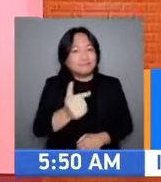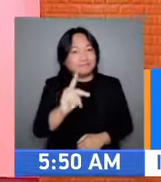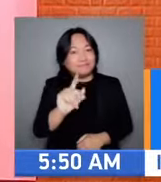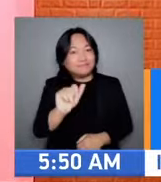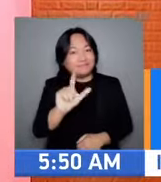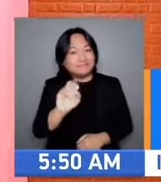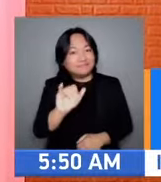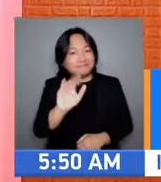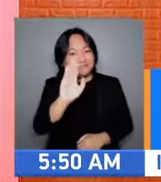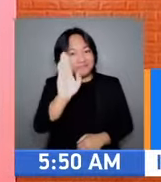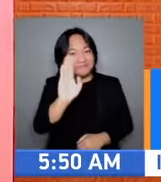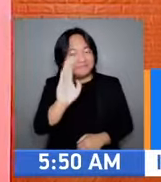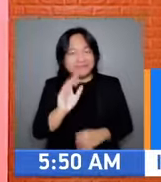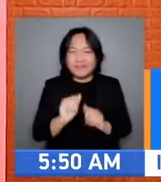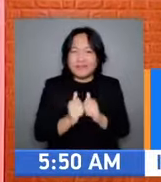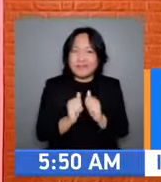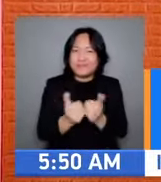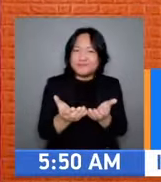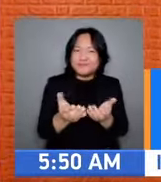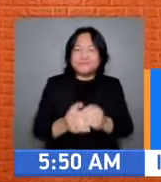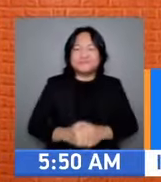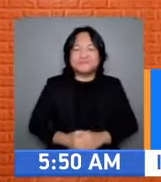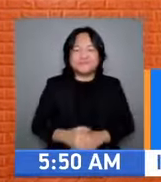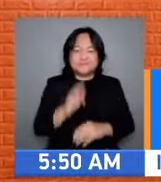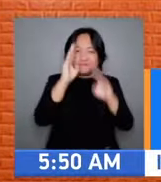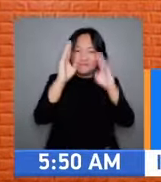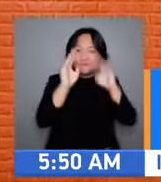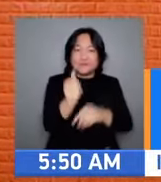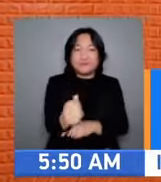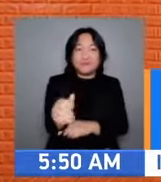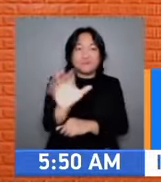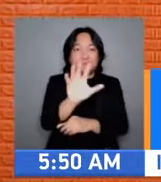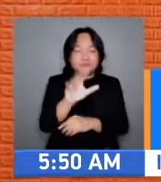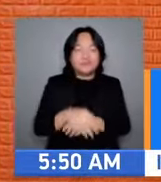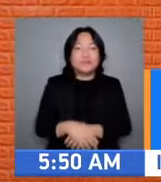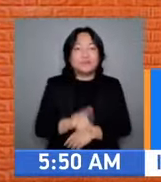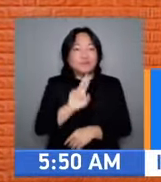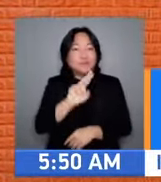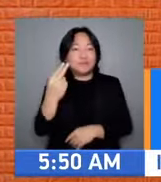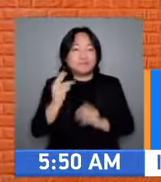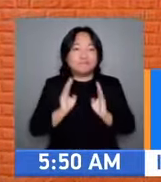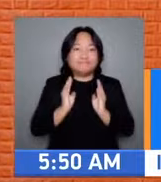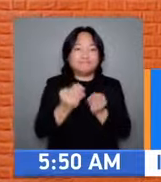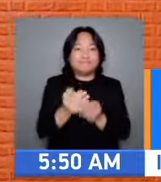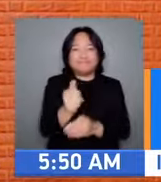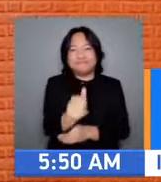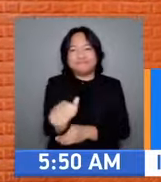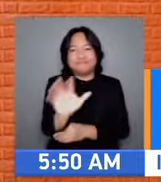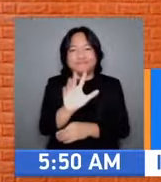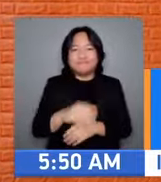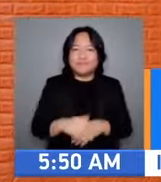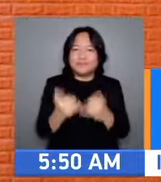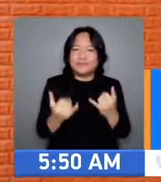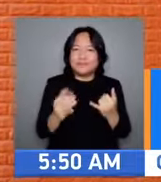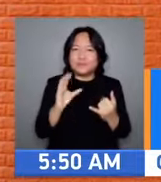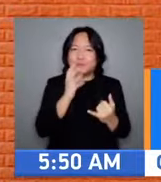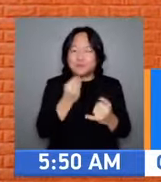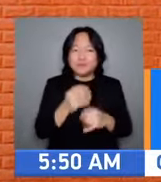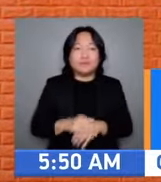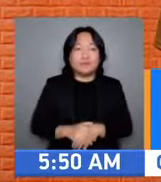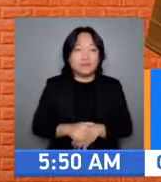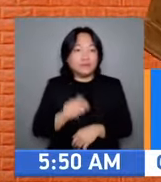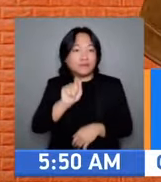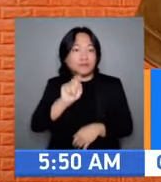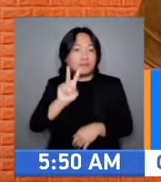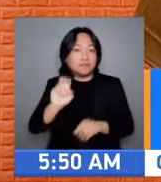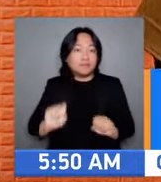Yes, Igan, good morning mga kapuso. Good morning sa ating mga UH Barkada. Tara, check natin dito sino na ang present sa GMA Public Affairs live stream.